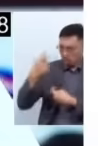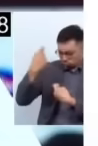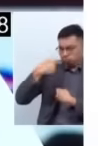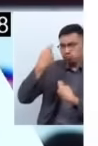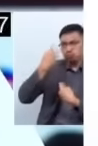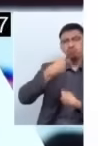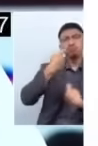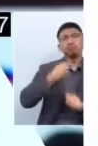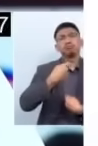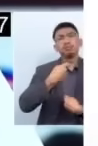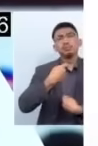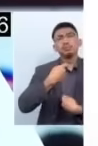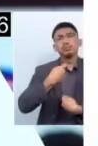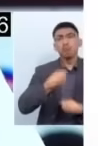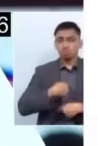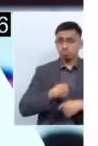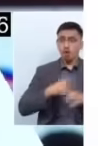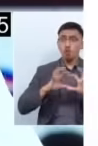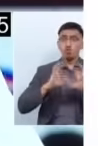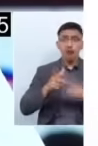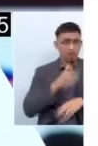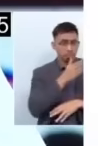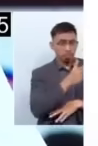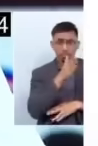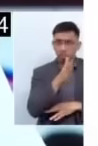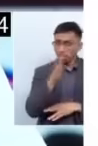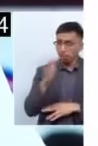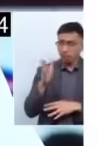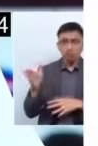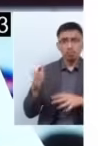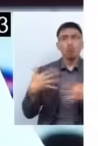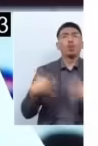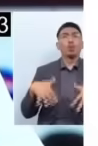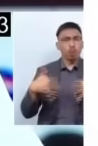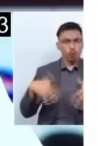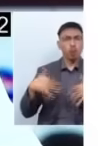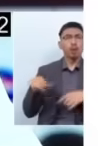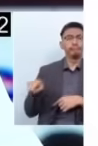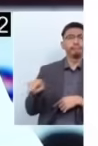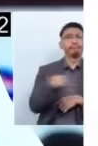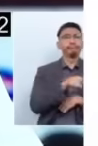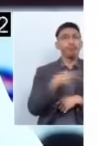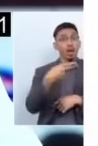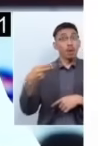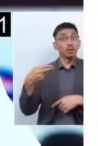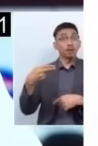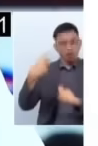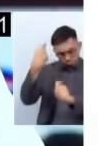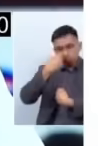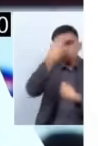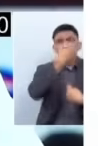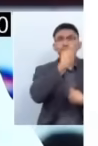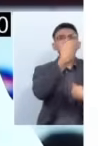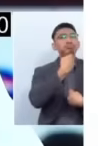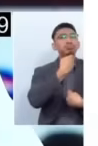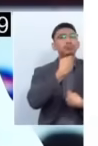demokrasi, berkah pemilu. Orang yang mungkin berpikir kemarin-kemarin ini mungkin sulit untuk bertemu ya, sulit untuk